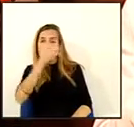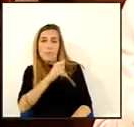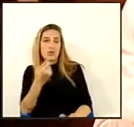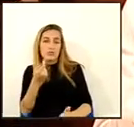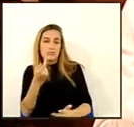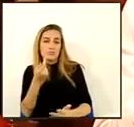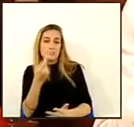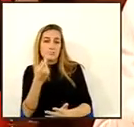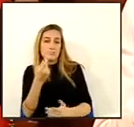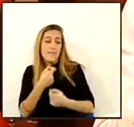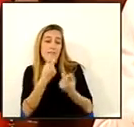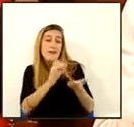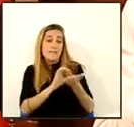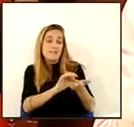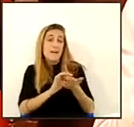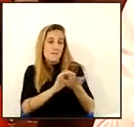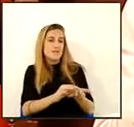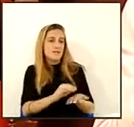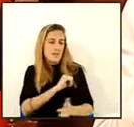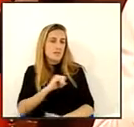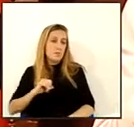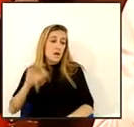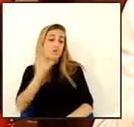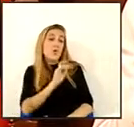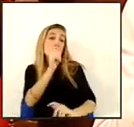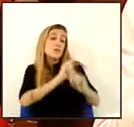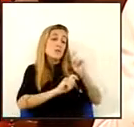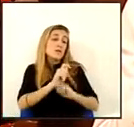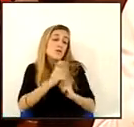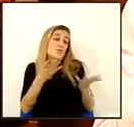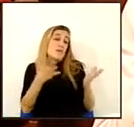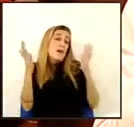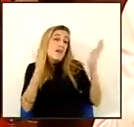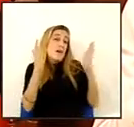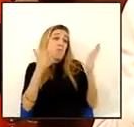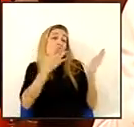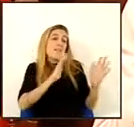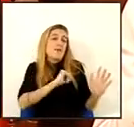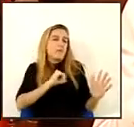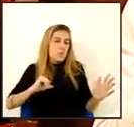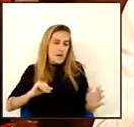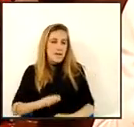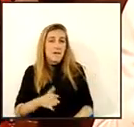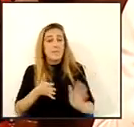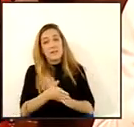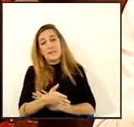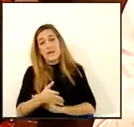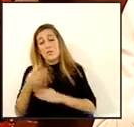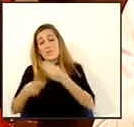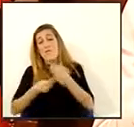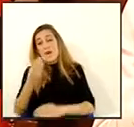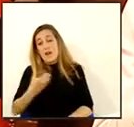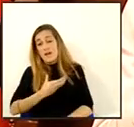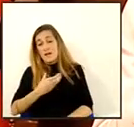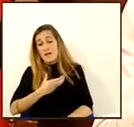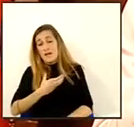pot donar serveis a particulars o que es considerava que en aquells moments eren particulars. Aleshores ho fiscalitzarà a l'OFIM